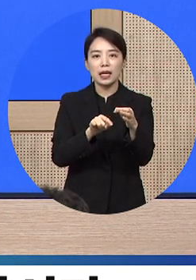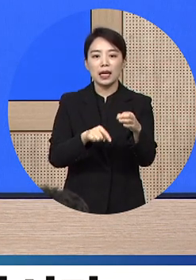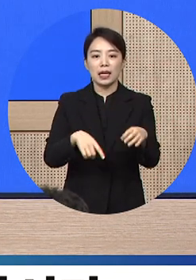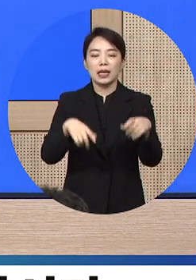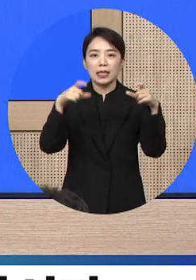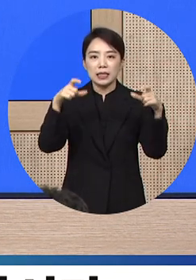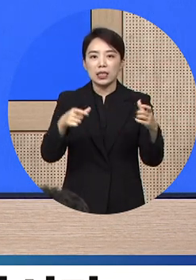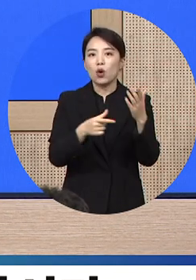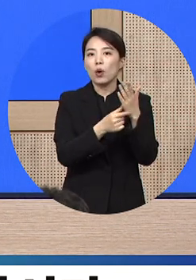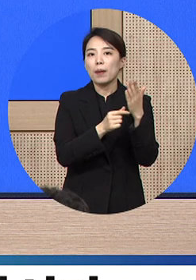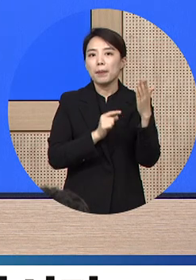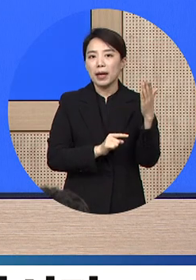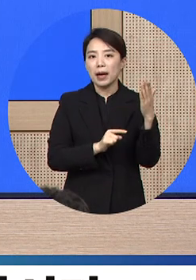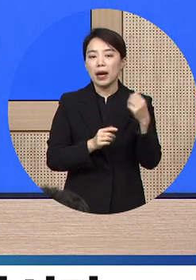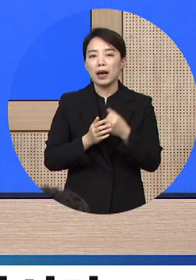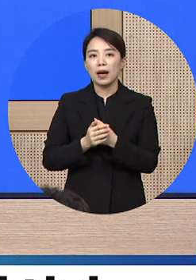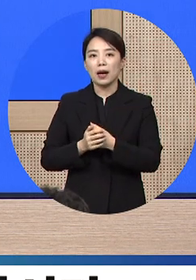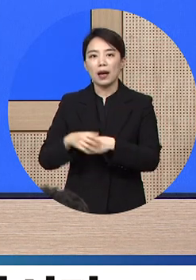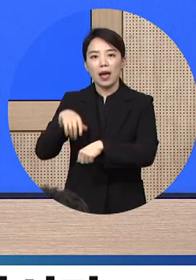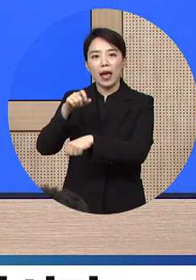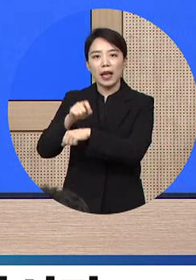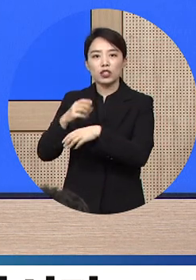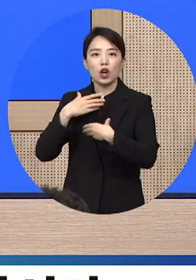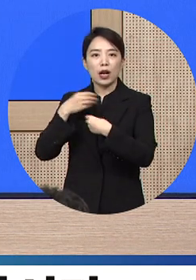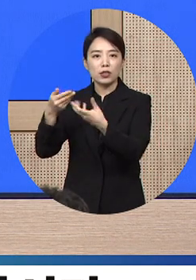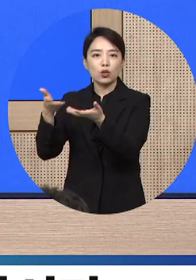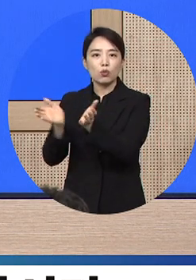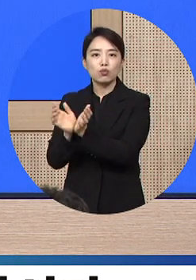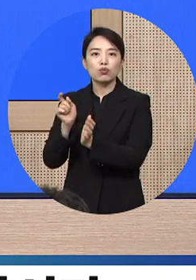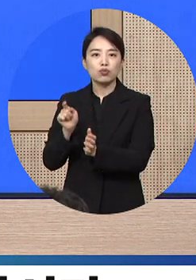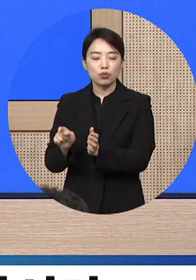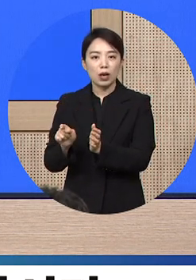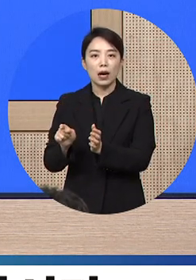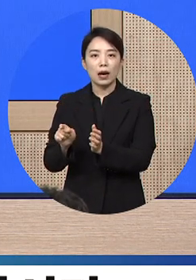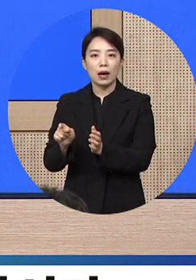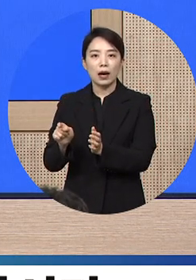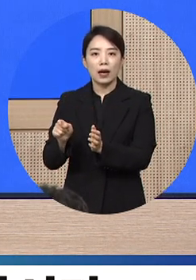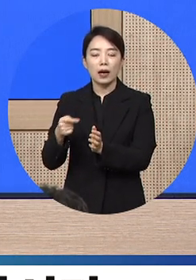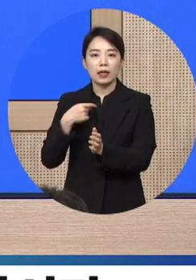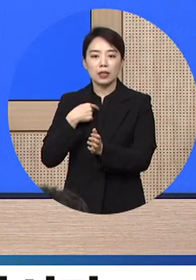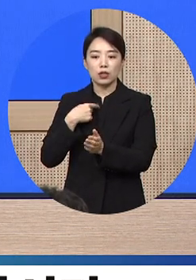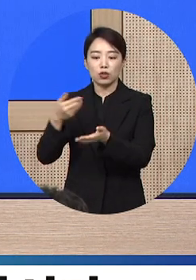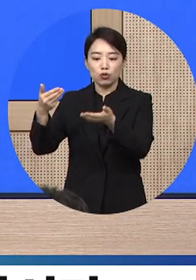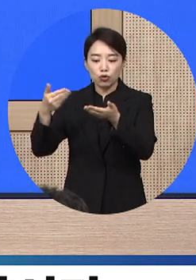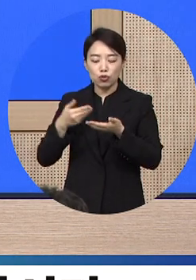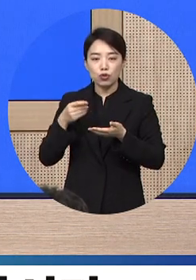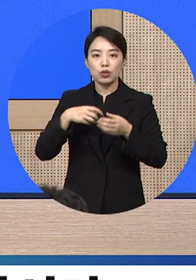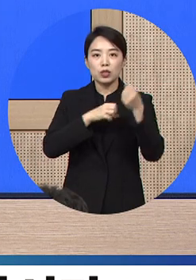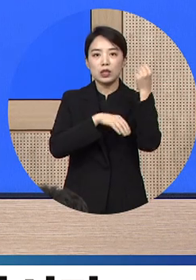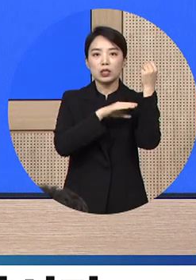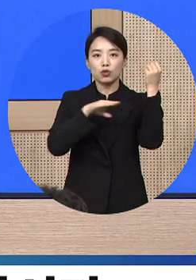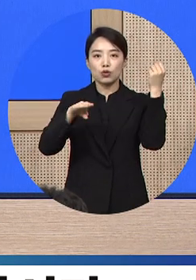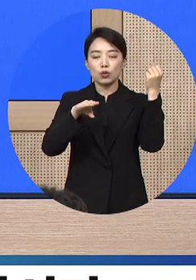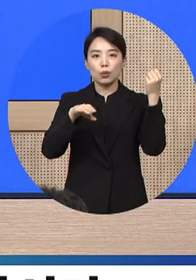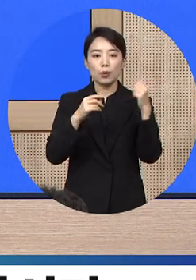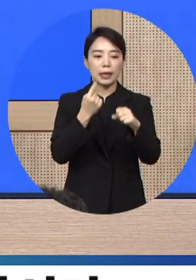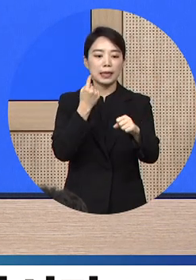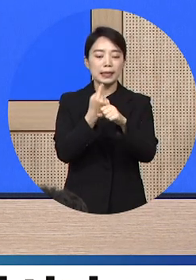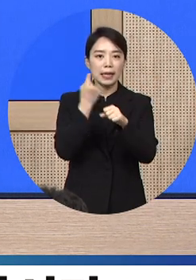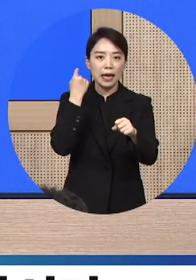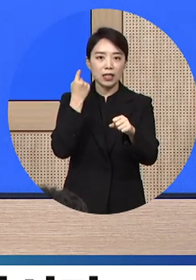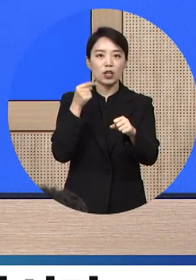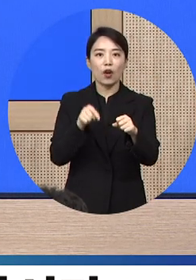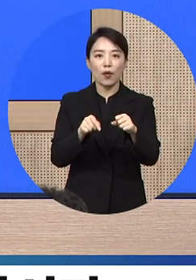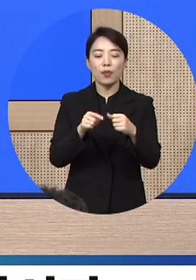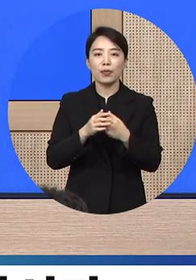지금 행정안전부가 우리에게 주기로 한 국비 기준으로 하면 작년도